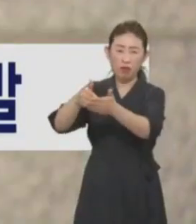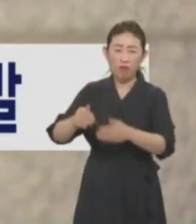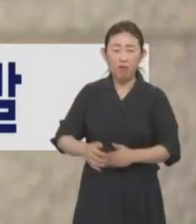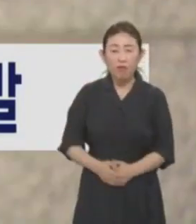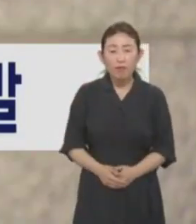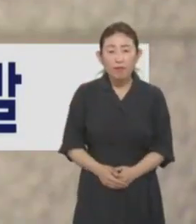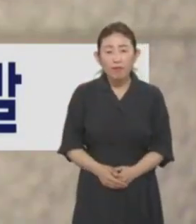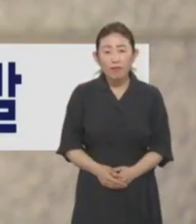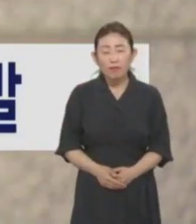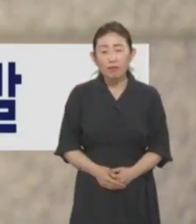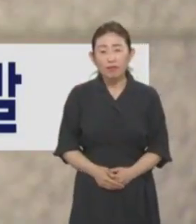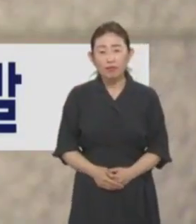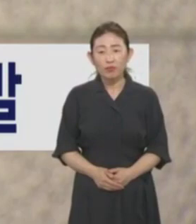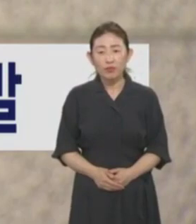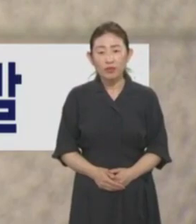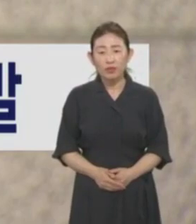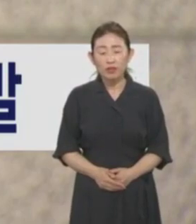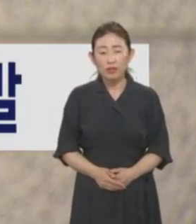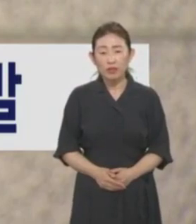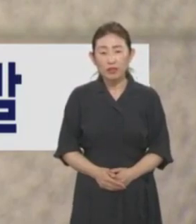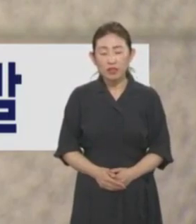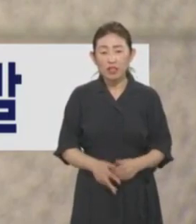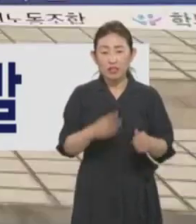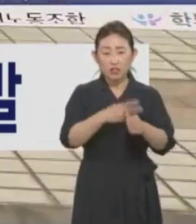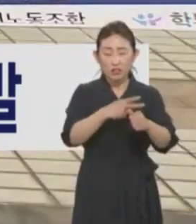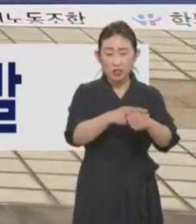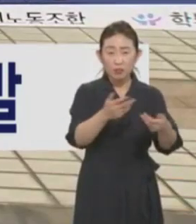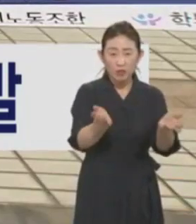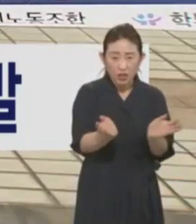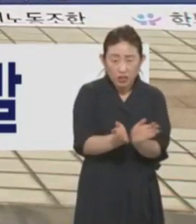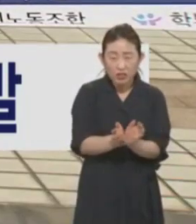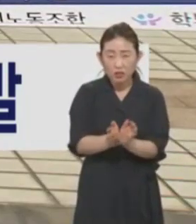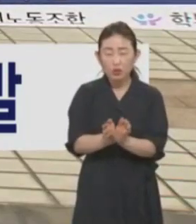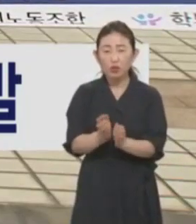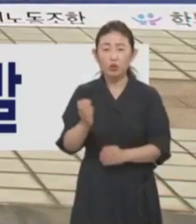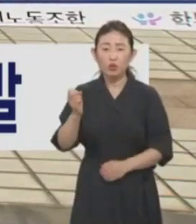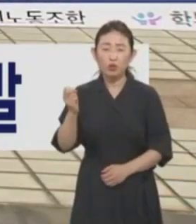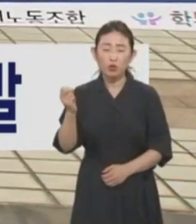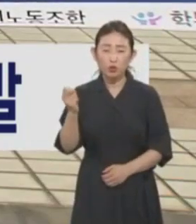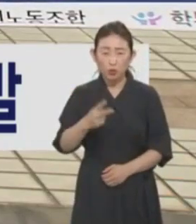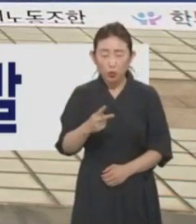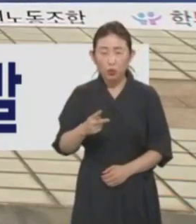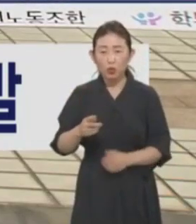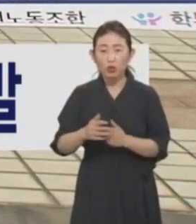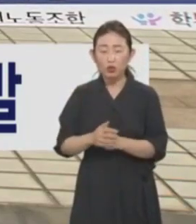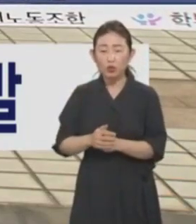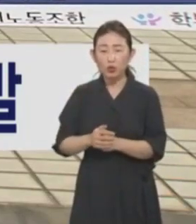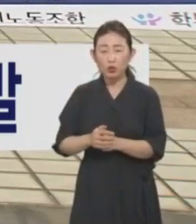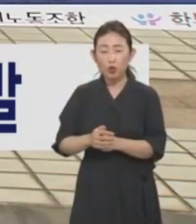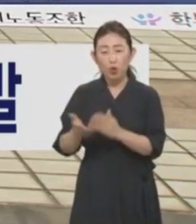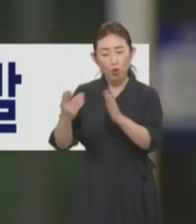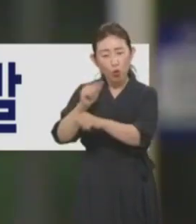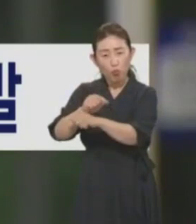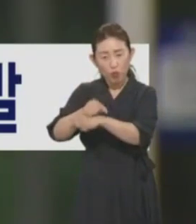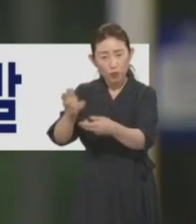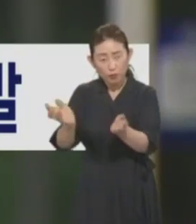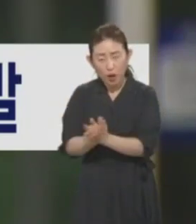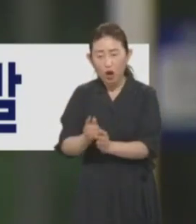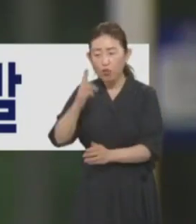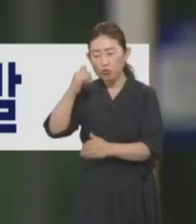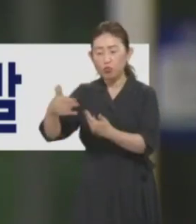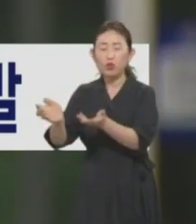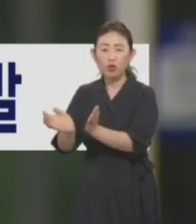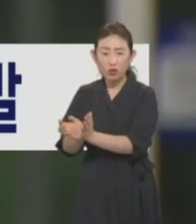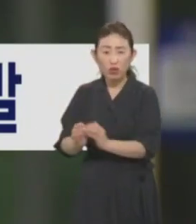요구하고 나섰습니다. 대전시 교원단체 총연합회와 대전교사노동조합, 대전시교육청 공무원노조